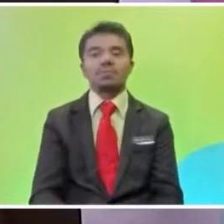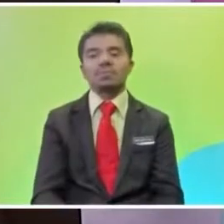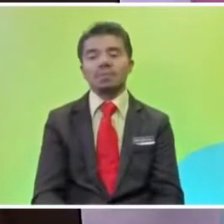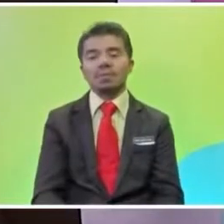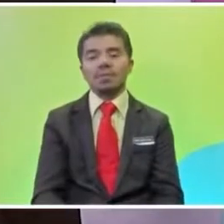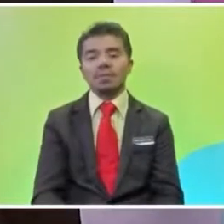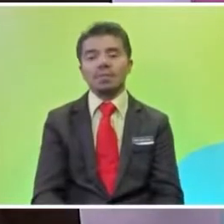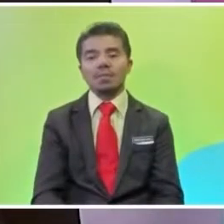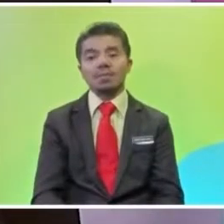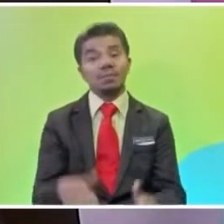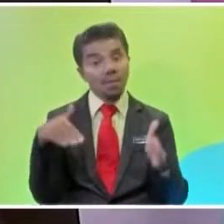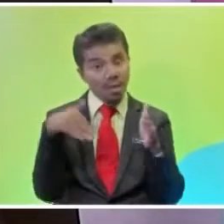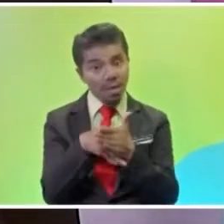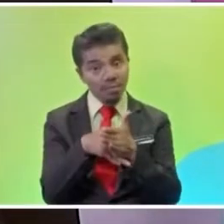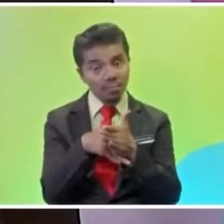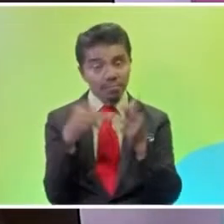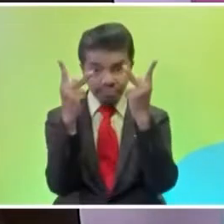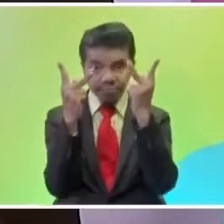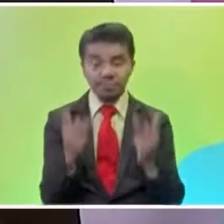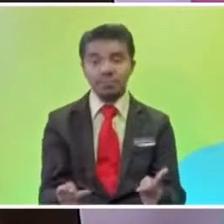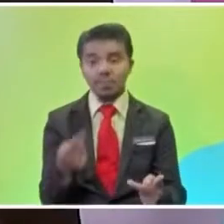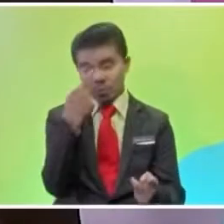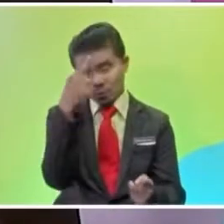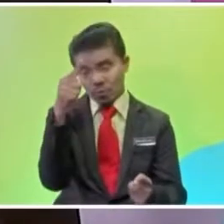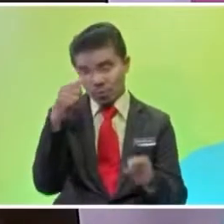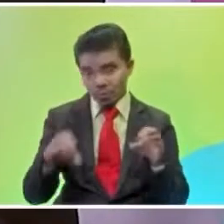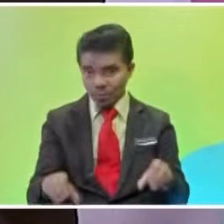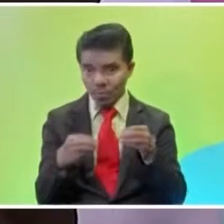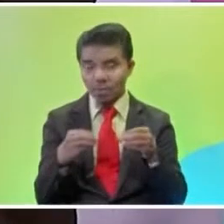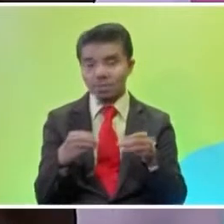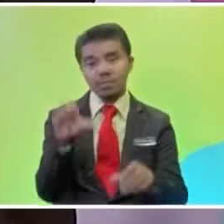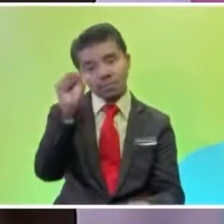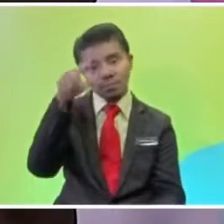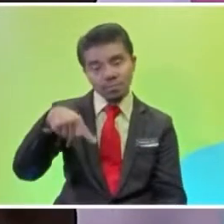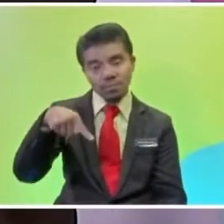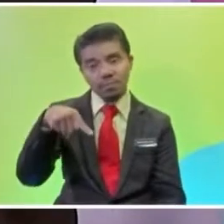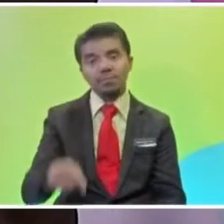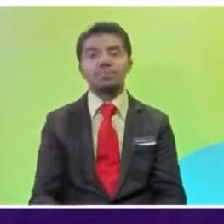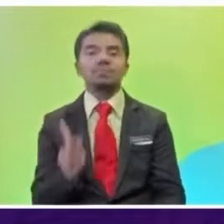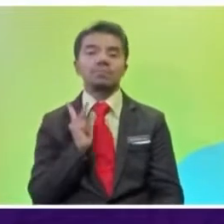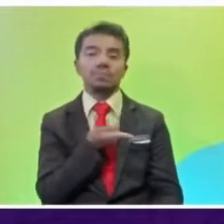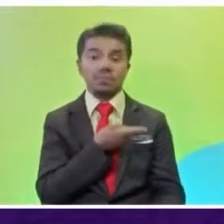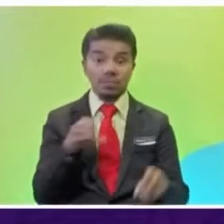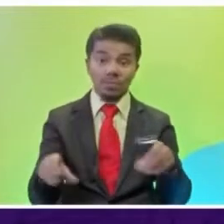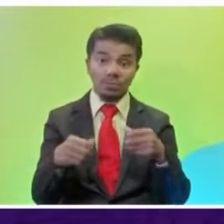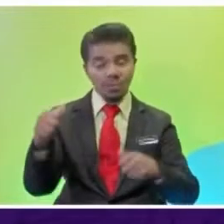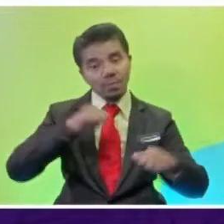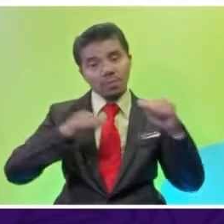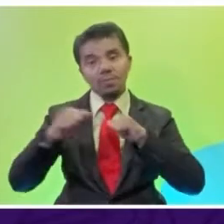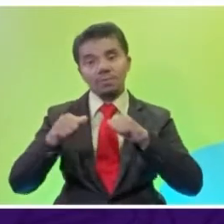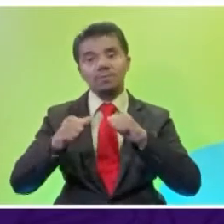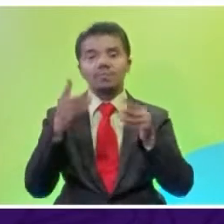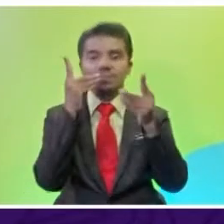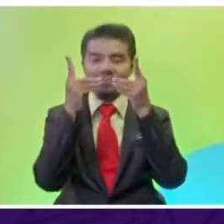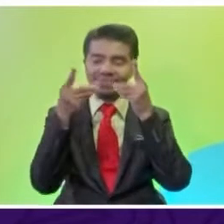kaidah untuk melaksanakan hasil pembelajaran ini kita boleh adegan activity seperti dihibur